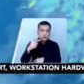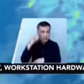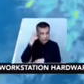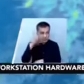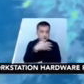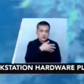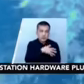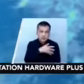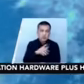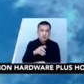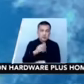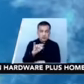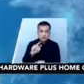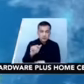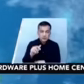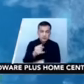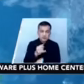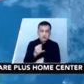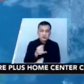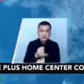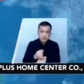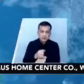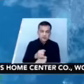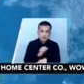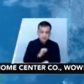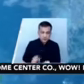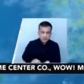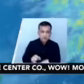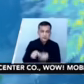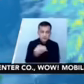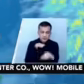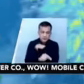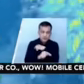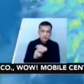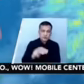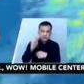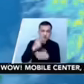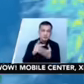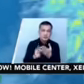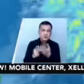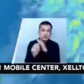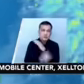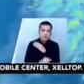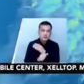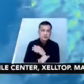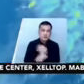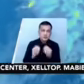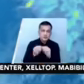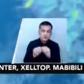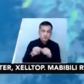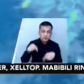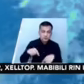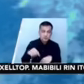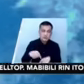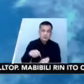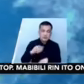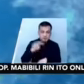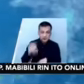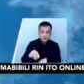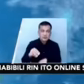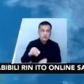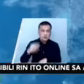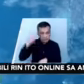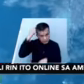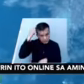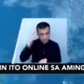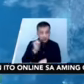Babuyan Islands, Isabela, Quirino at northern portion ng Aurora. Signal number 1 naman po dito sa Metro Manila, Batanes, Ilocos